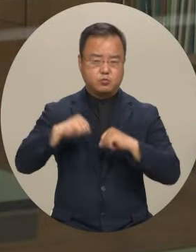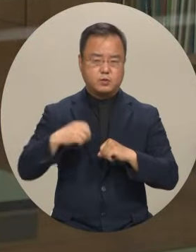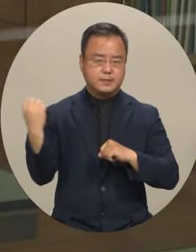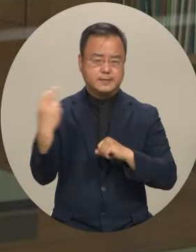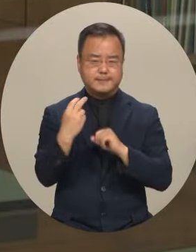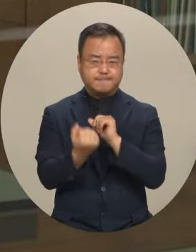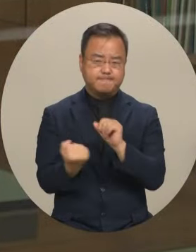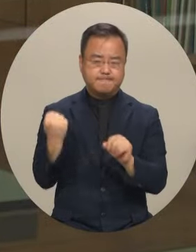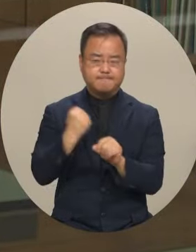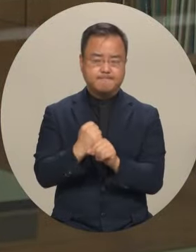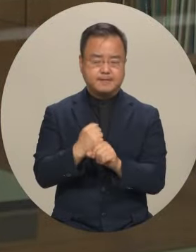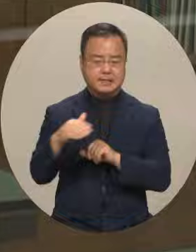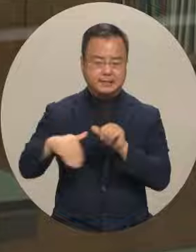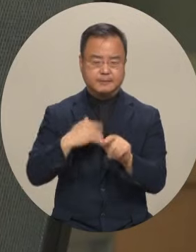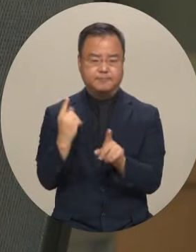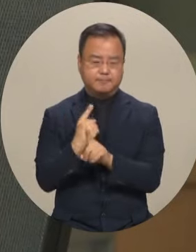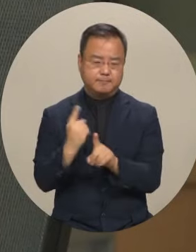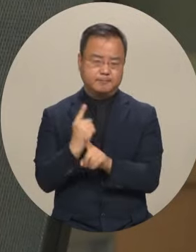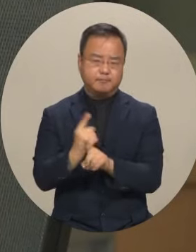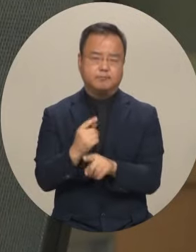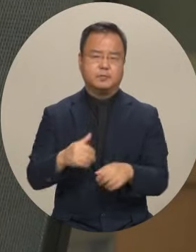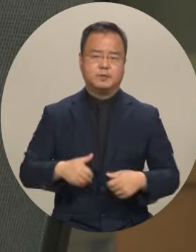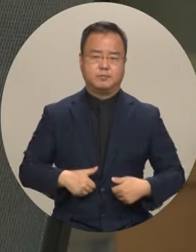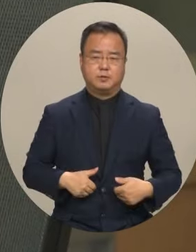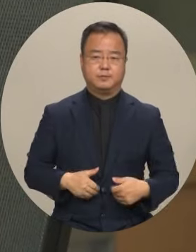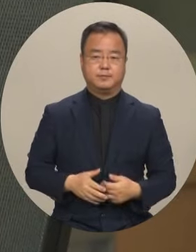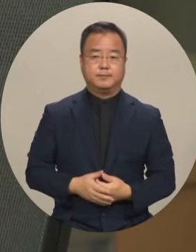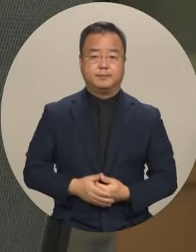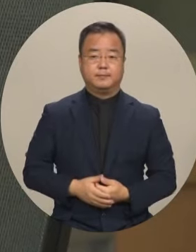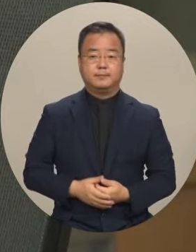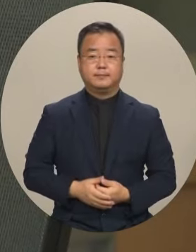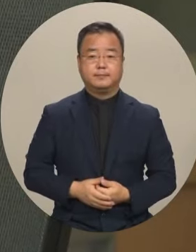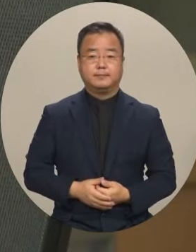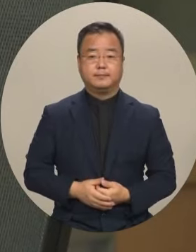개선하는 일이 시급하다 지적이 나옵니다 EBS 뉴스 진태 있니다